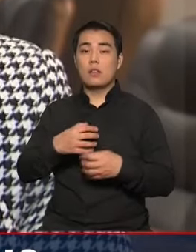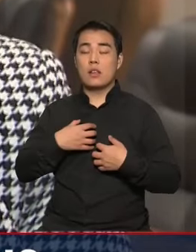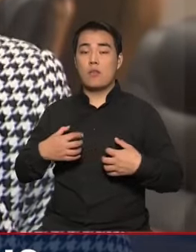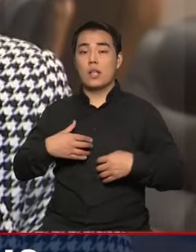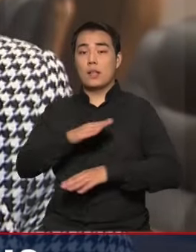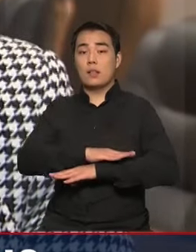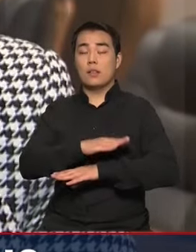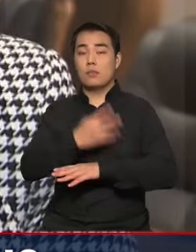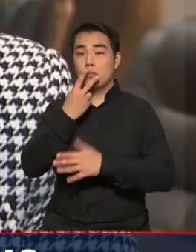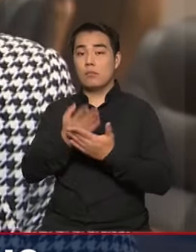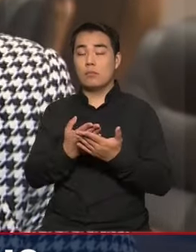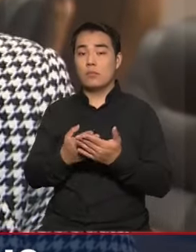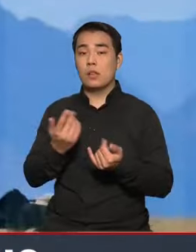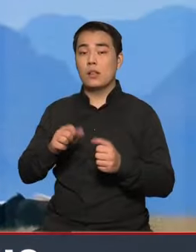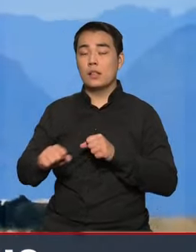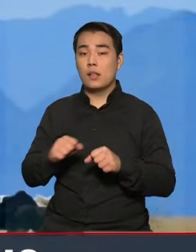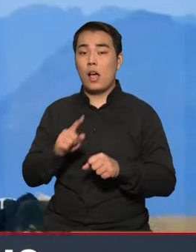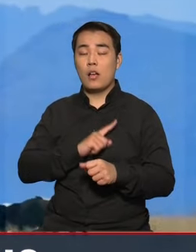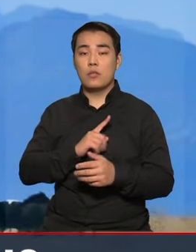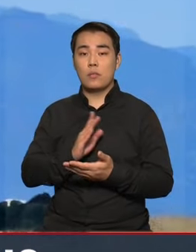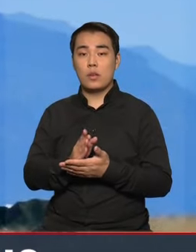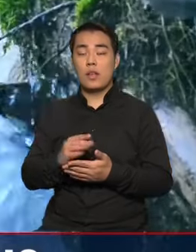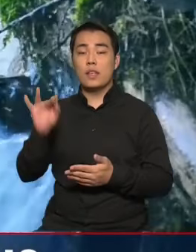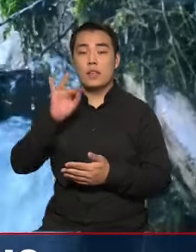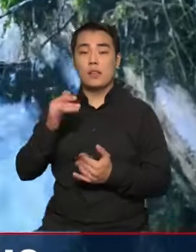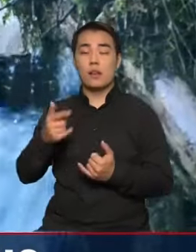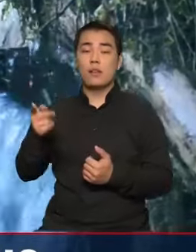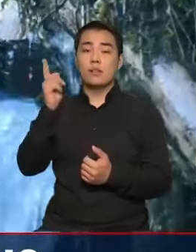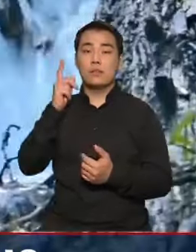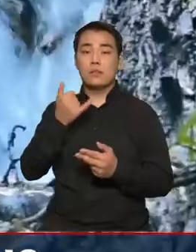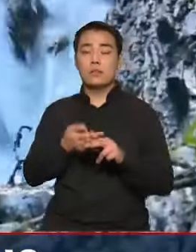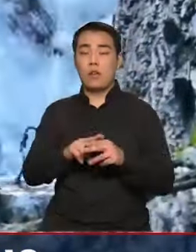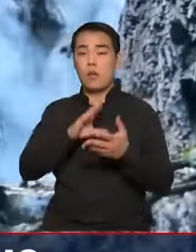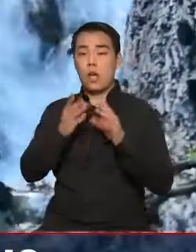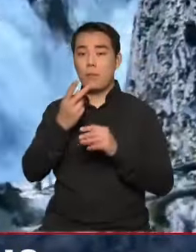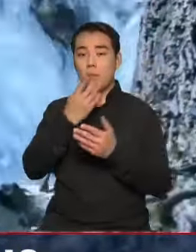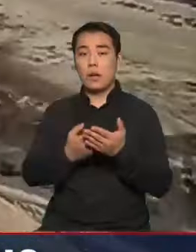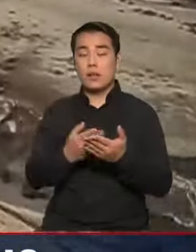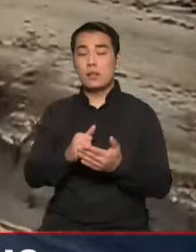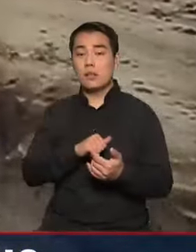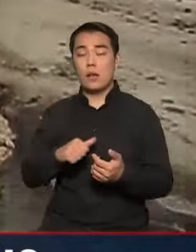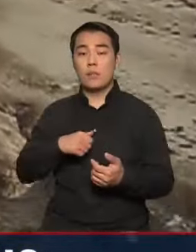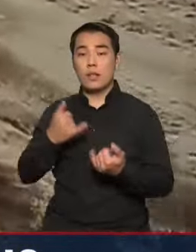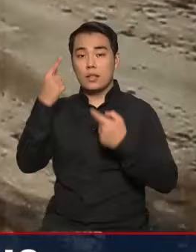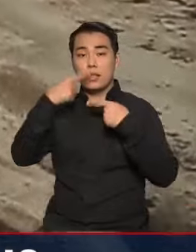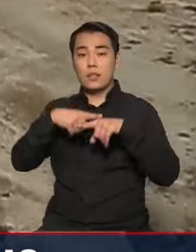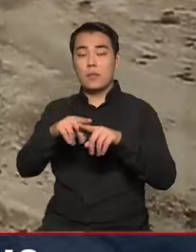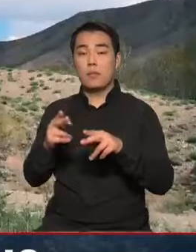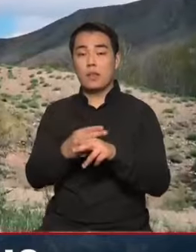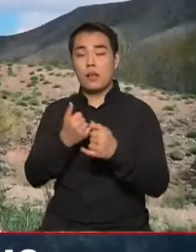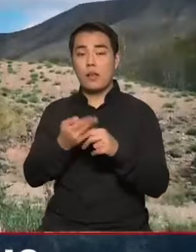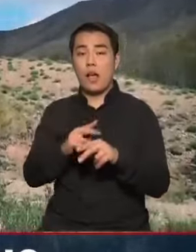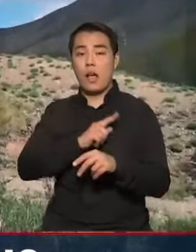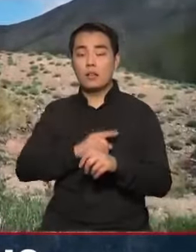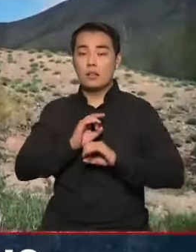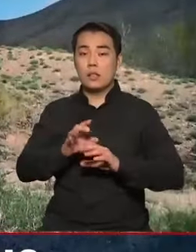арқылы жер сілкінісі туралы болжам жасау. Ал тарихшылар ата-бабамыз табиғи апаттардың боларын заманауи техникасыз-ақ болжағанын